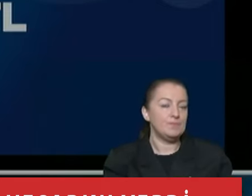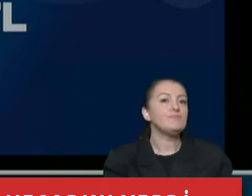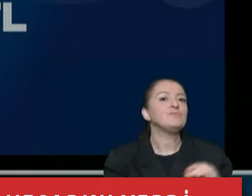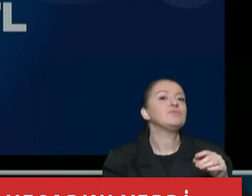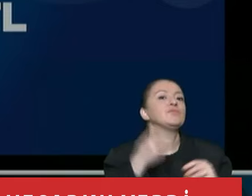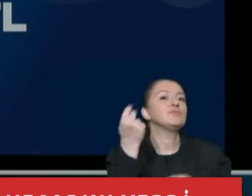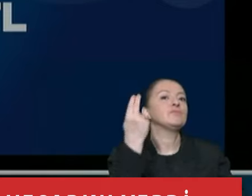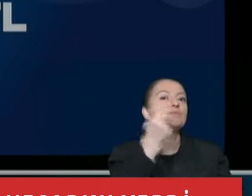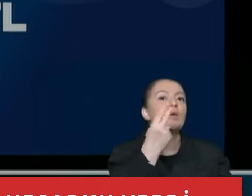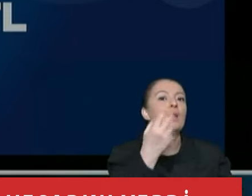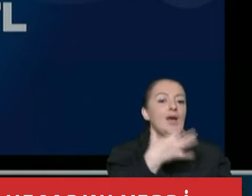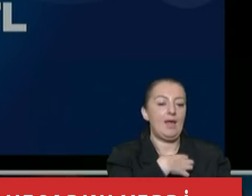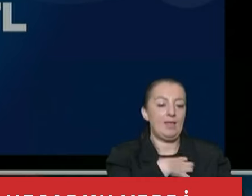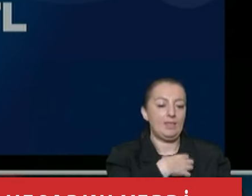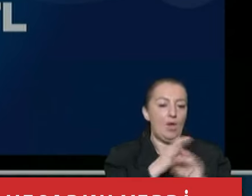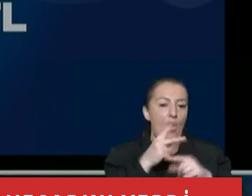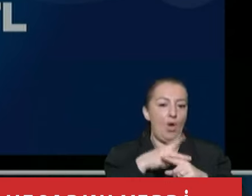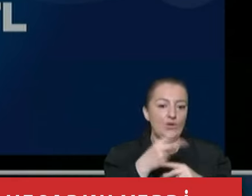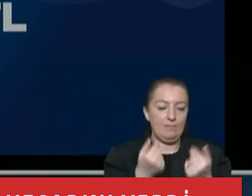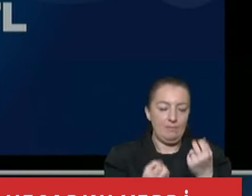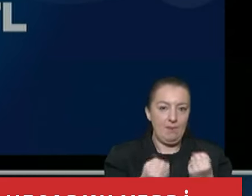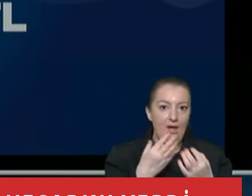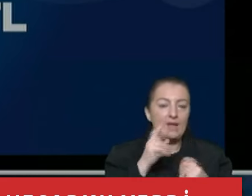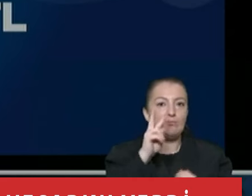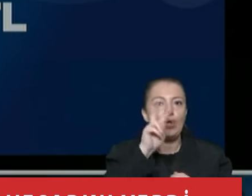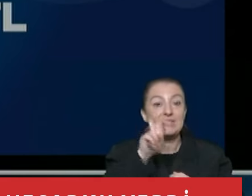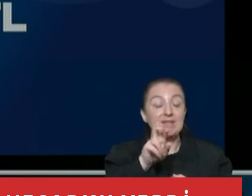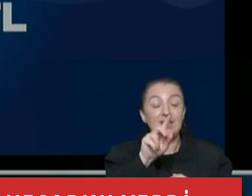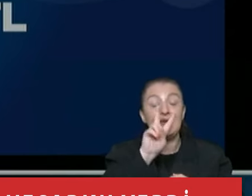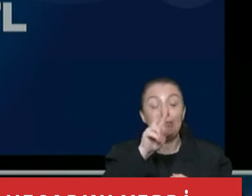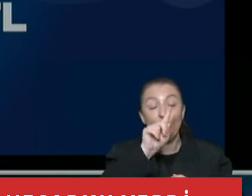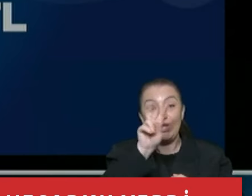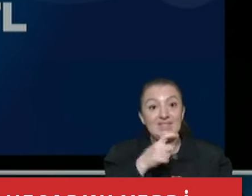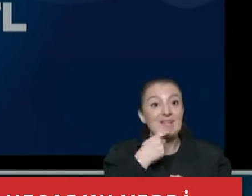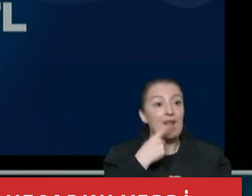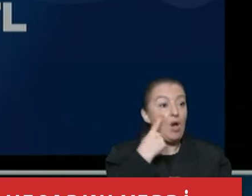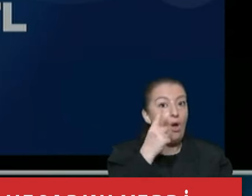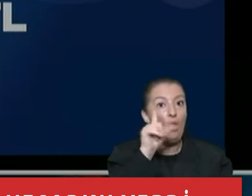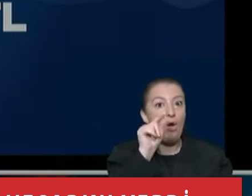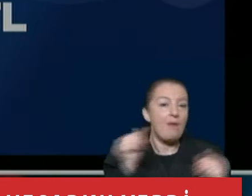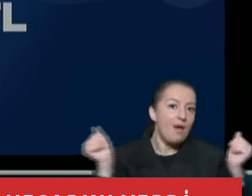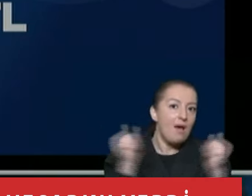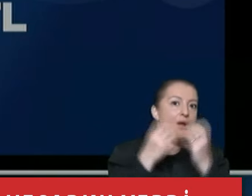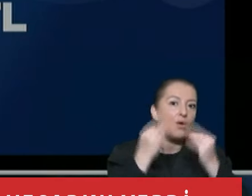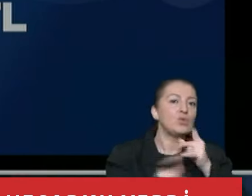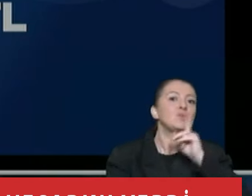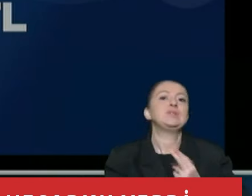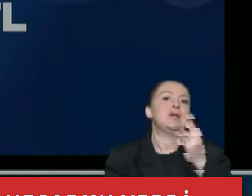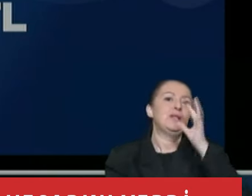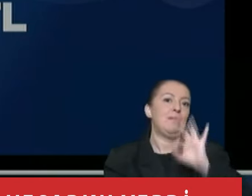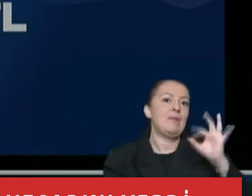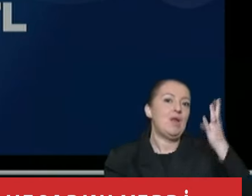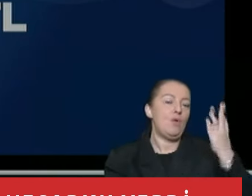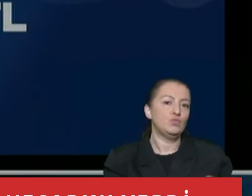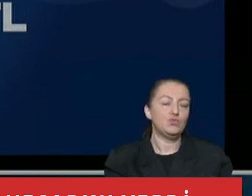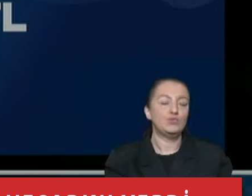şirketlerin Öz kaynakları da 2018 yılına göre 11 kat artarak 107 milyar liraya